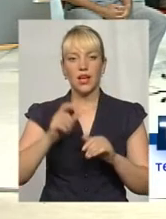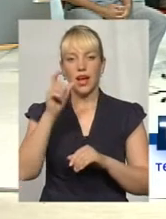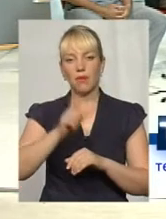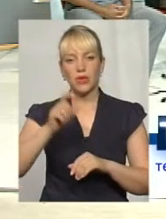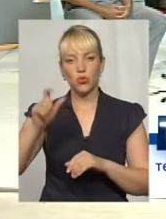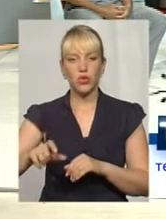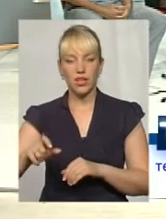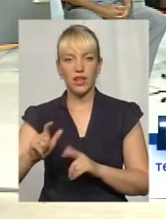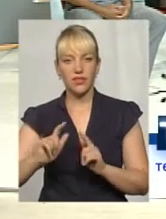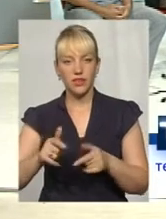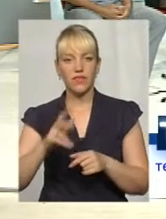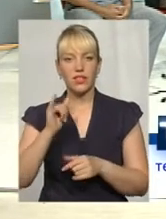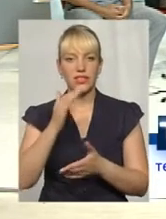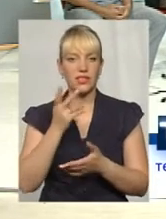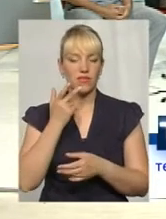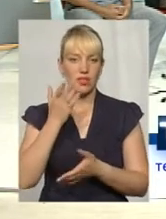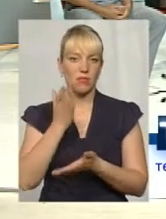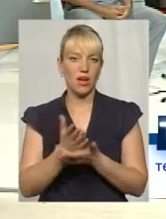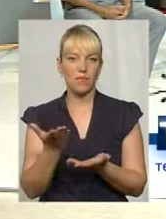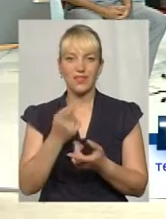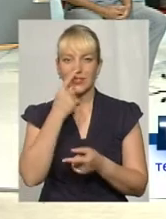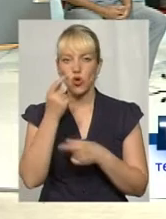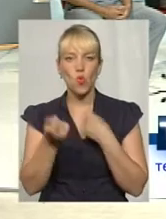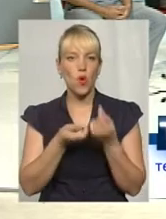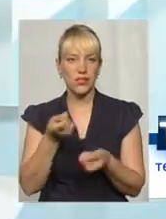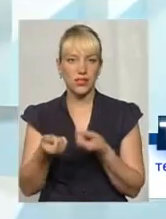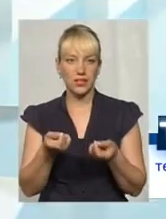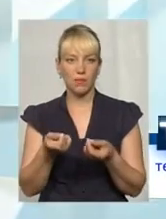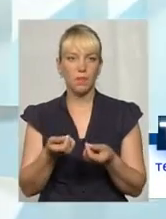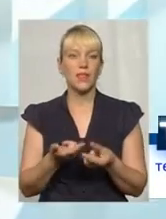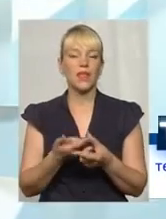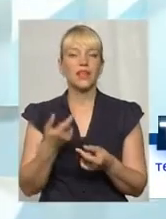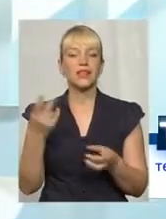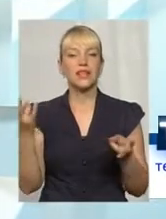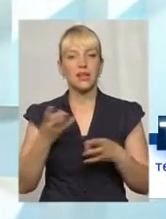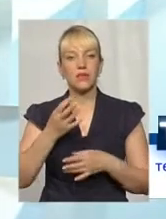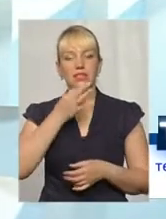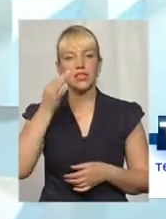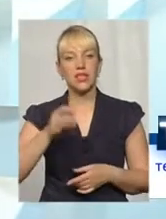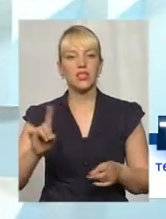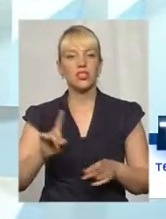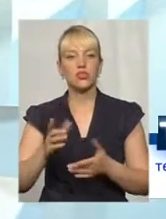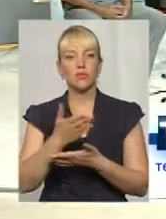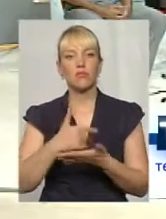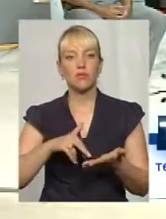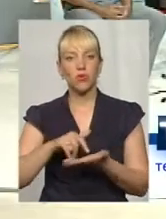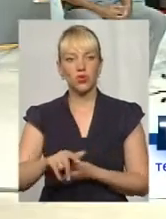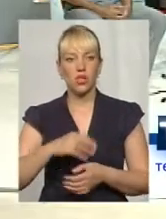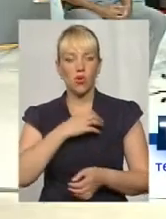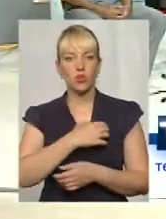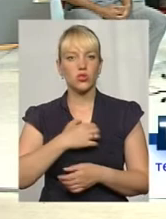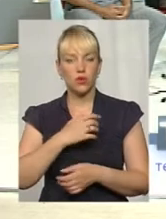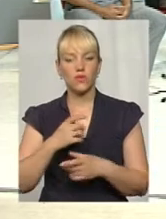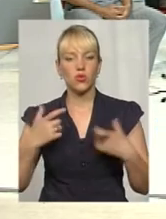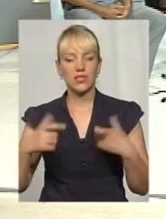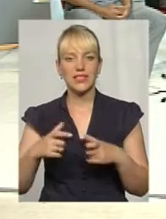абітурієнтів і маємо завжди якісь нюанси з цим. Слід сказати, що ми вже пройшли основну